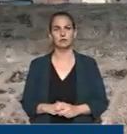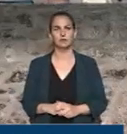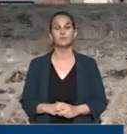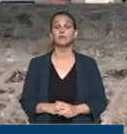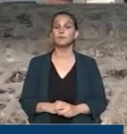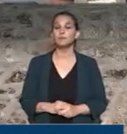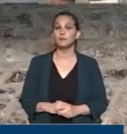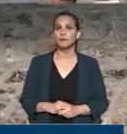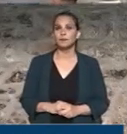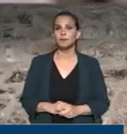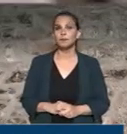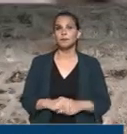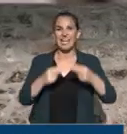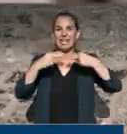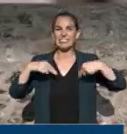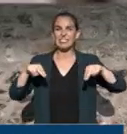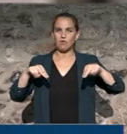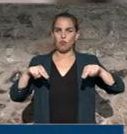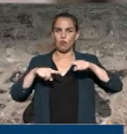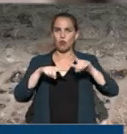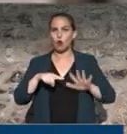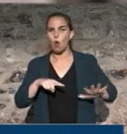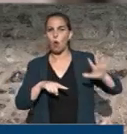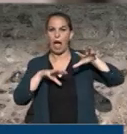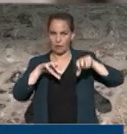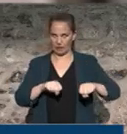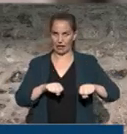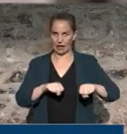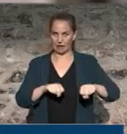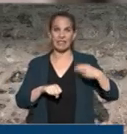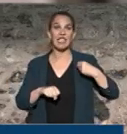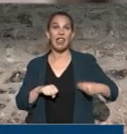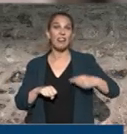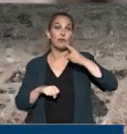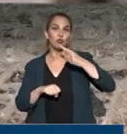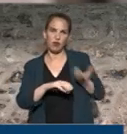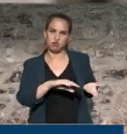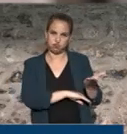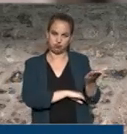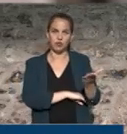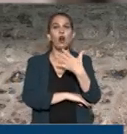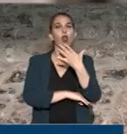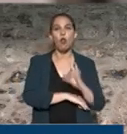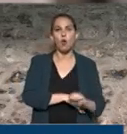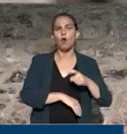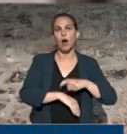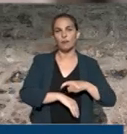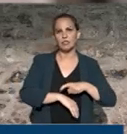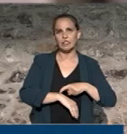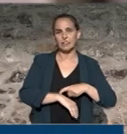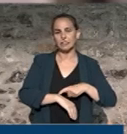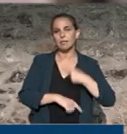Κύριε Πρόεδρε, στο Συμβούλιο της Επικρατείας αναμένεται να προσφύγει ο Δήμος Ηρακλείου κατά της έγκρισης της επιμέρους